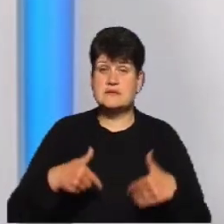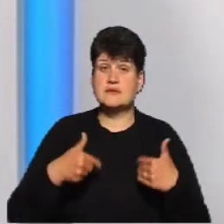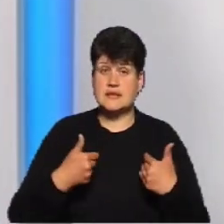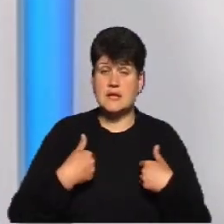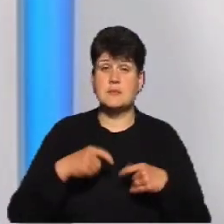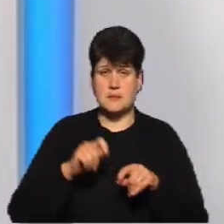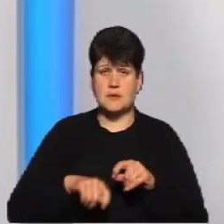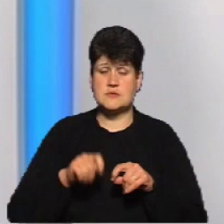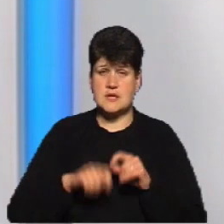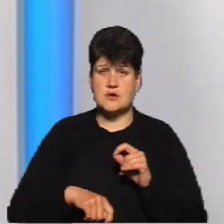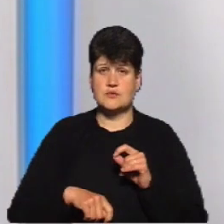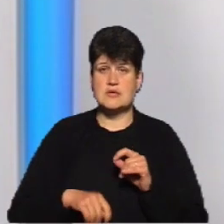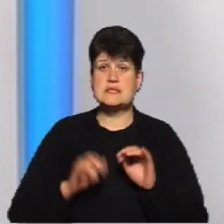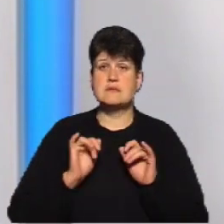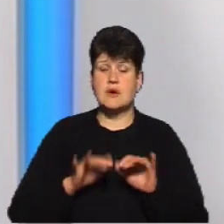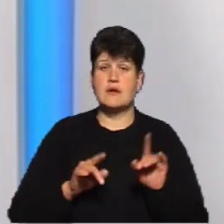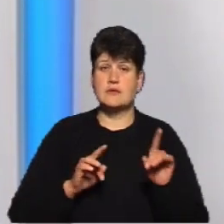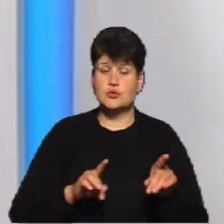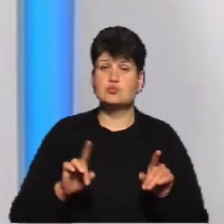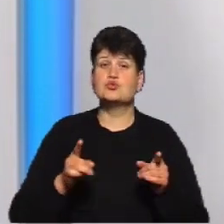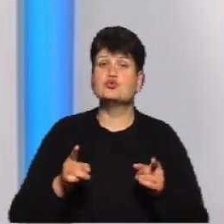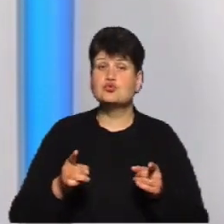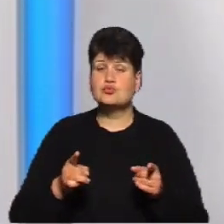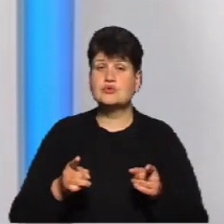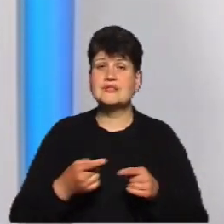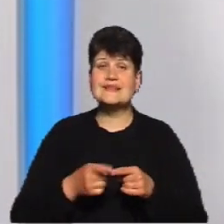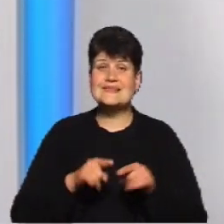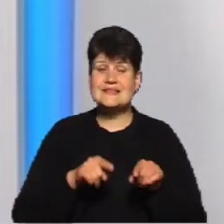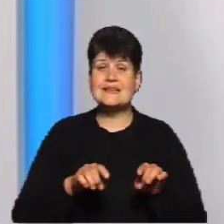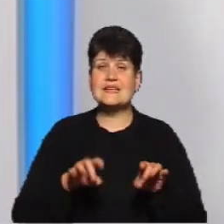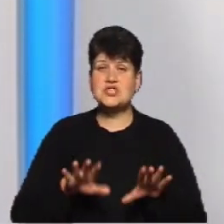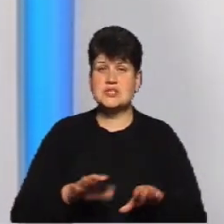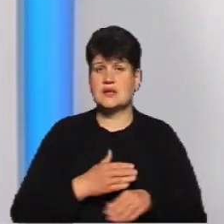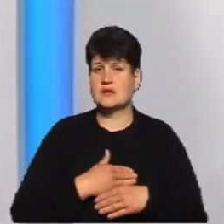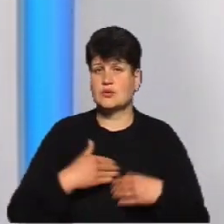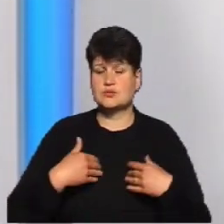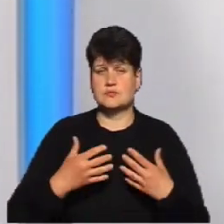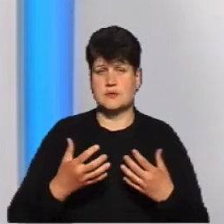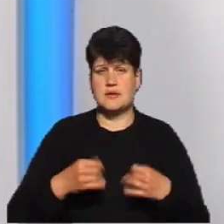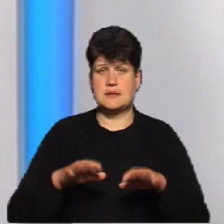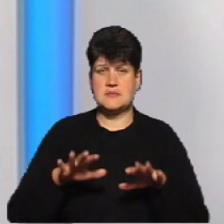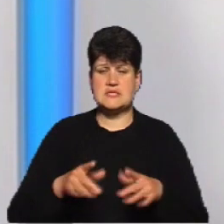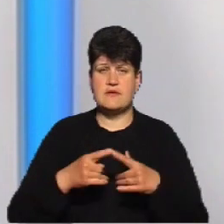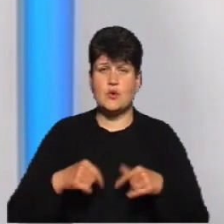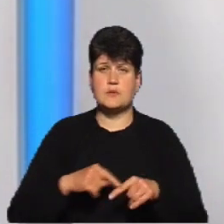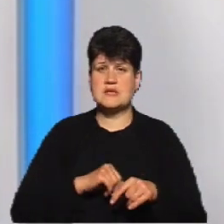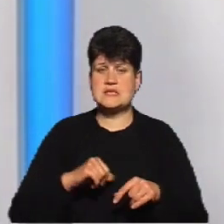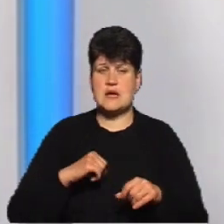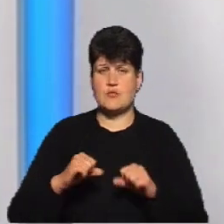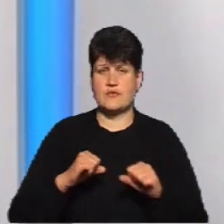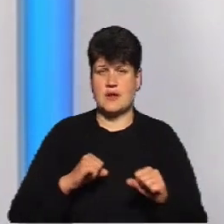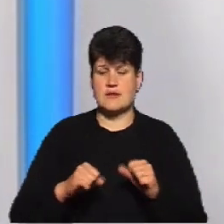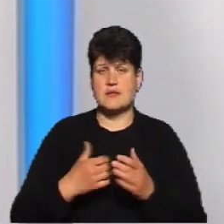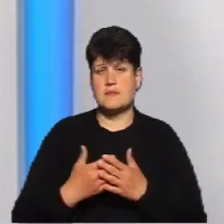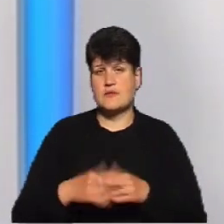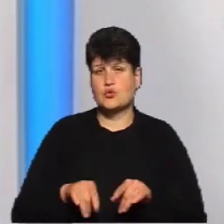Справа в тому, що чомусь такі рішення неохоче приймаються місцевими органами самоврядування, напевно, тому що ці